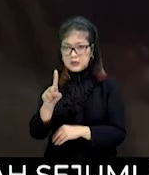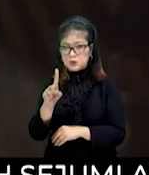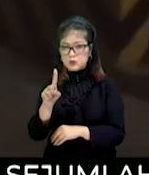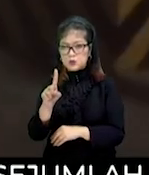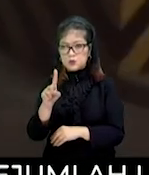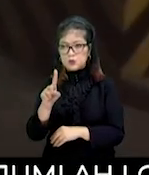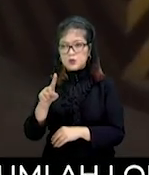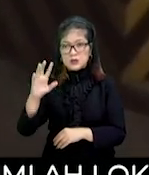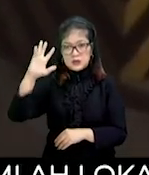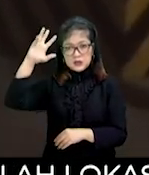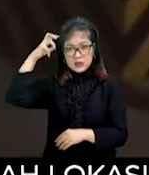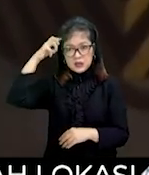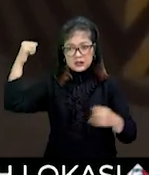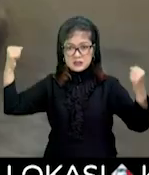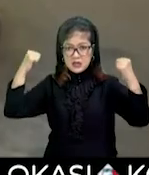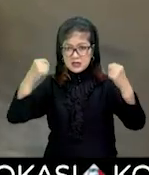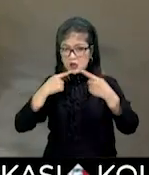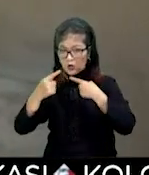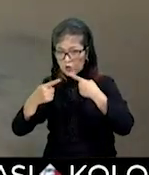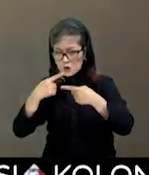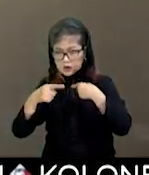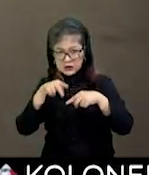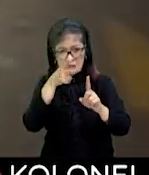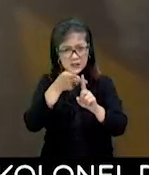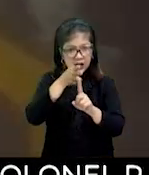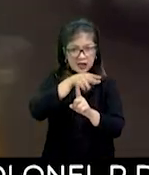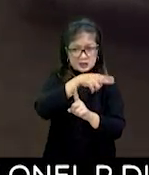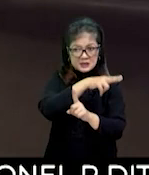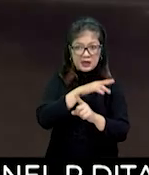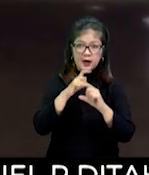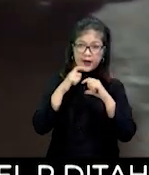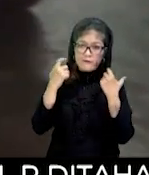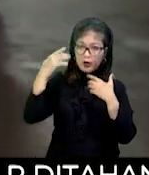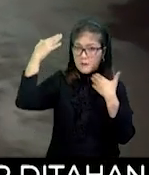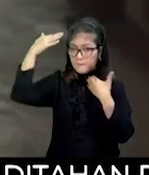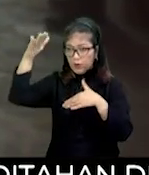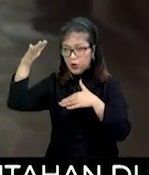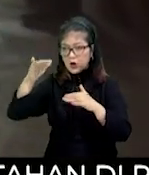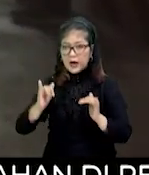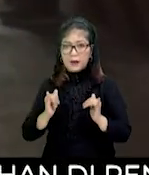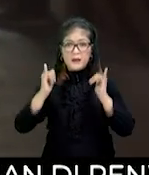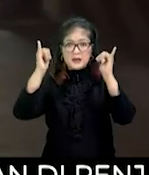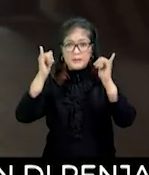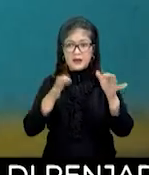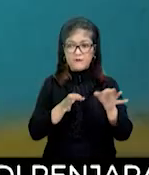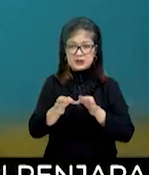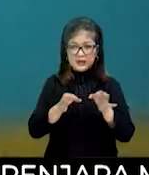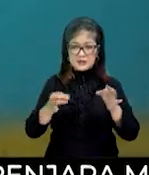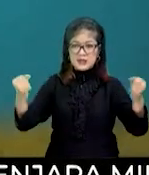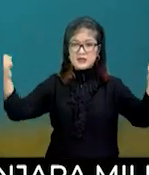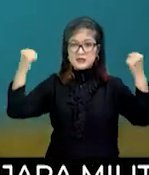Dinas Kesehatan telah berkoordinasi untuk melakukan tracing di restoran, pusat perbelanjaan, apartemen, dan fasilitas medis yang didatangi